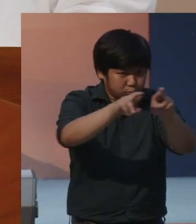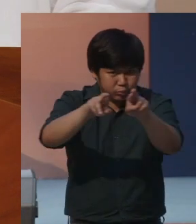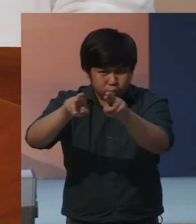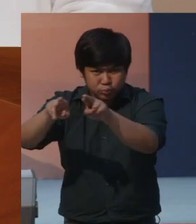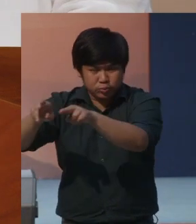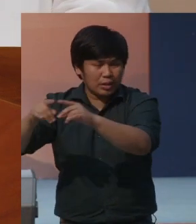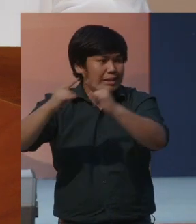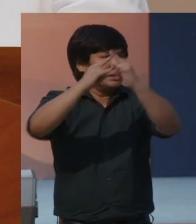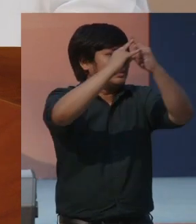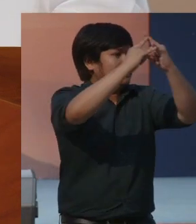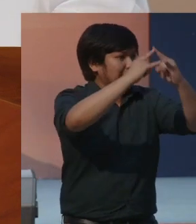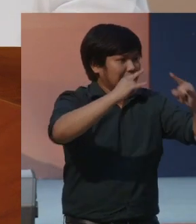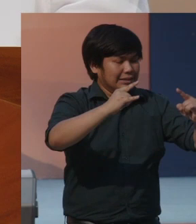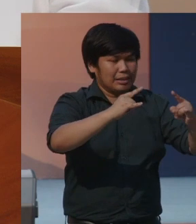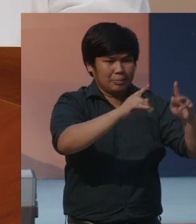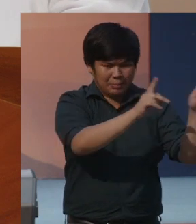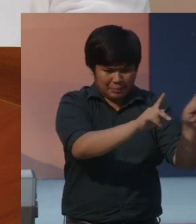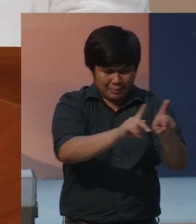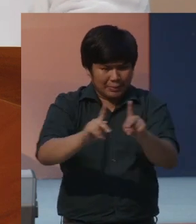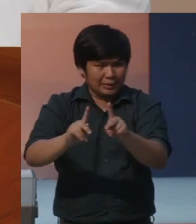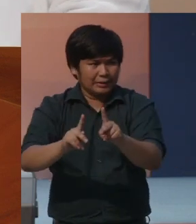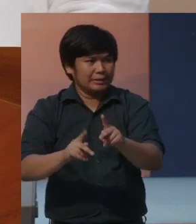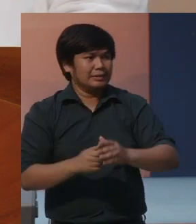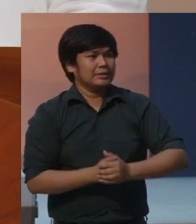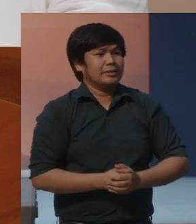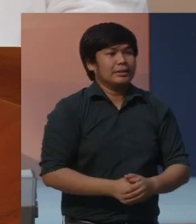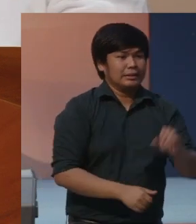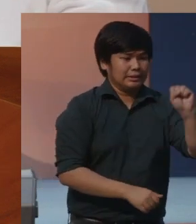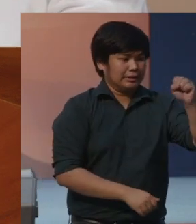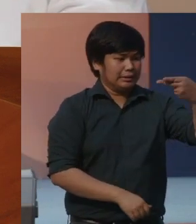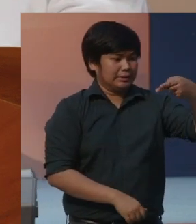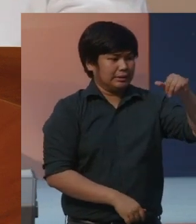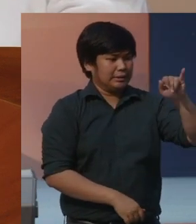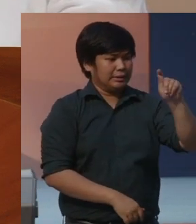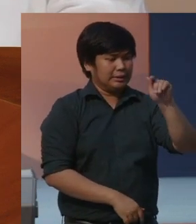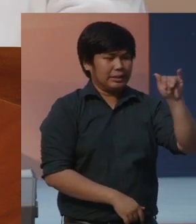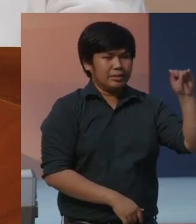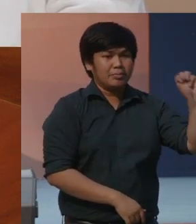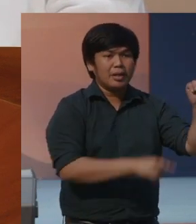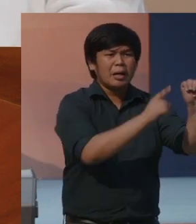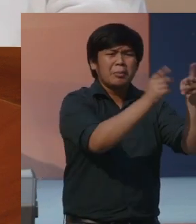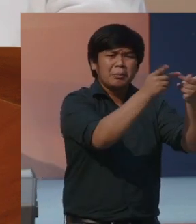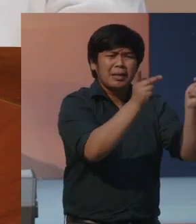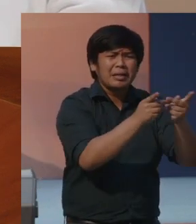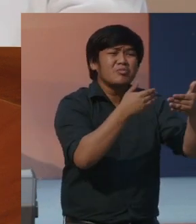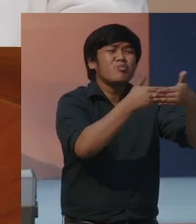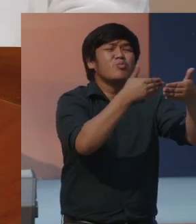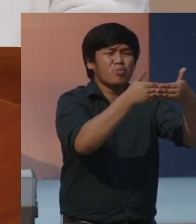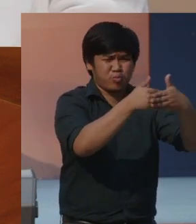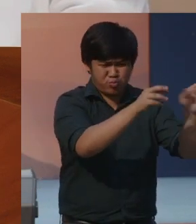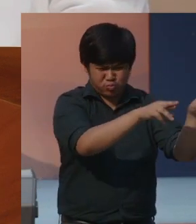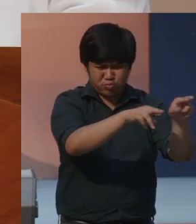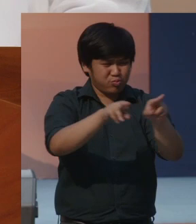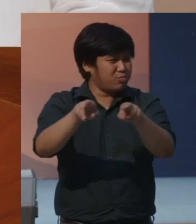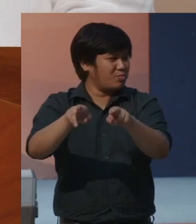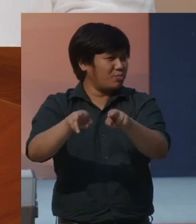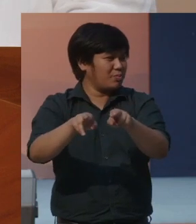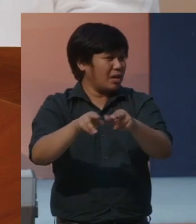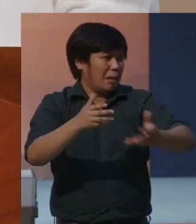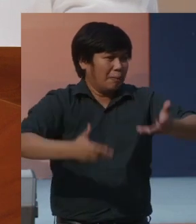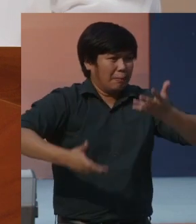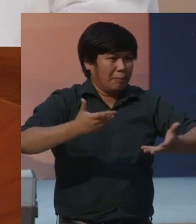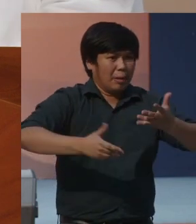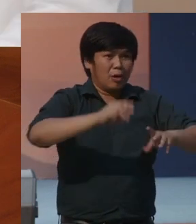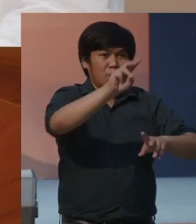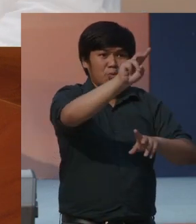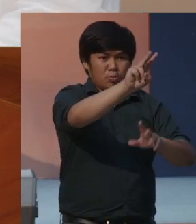there before they passed over. Yung Shittim po ay 10 miles away from the Jordan River. Yung dami po ng tao siguro doon, mga